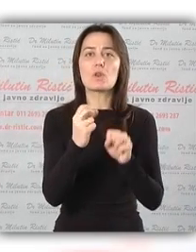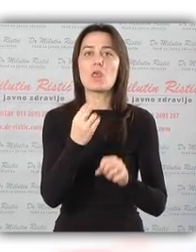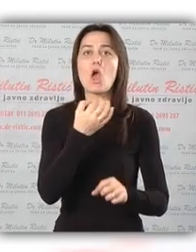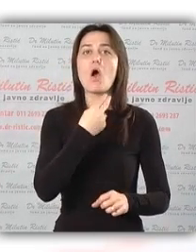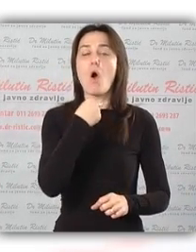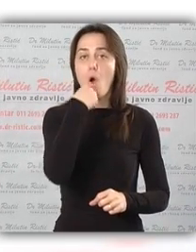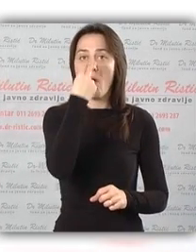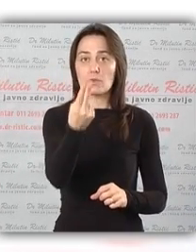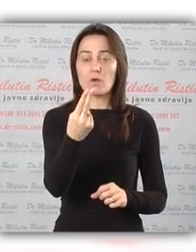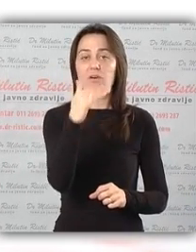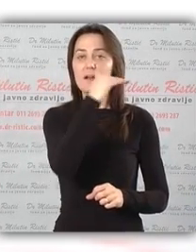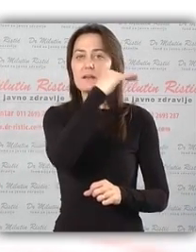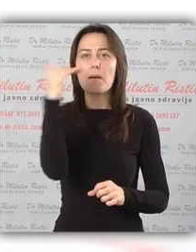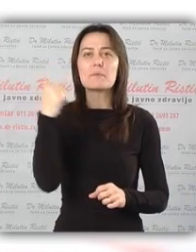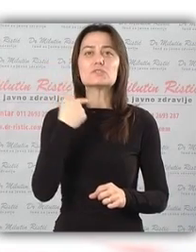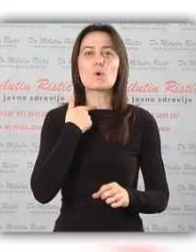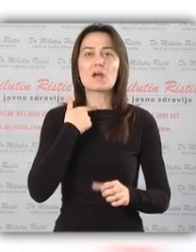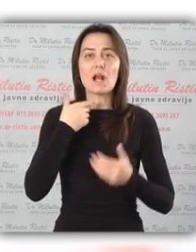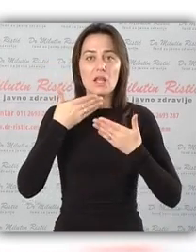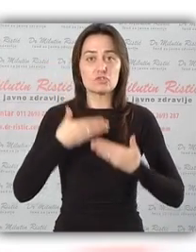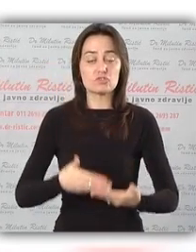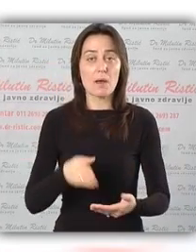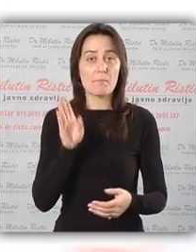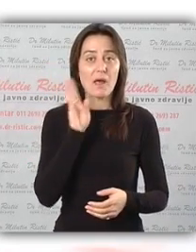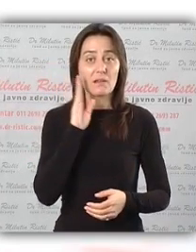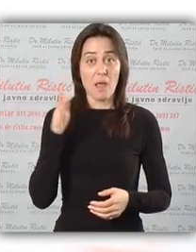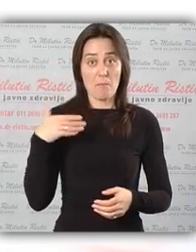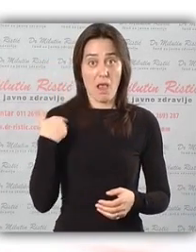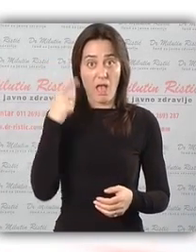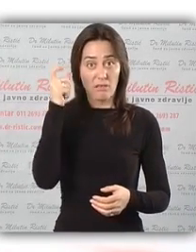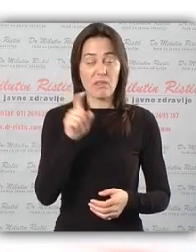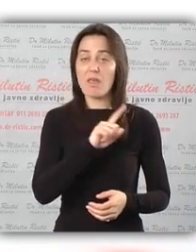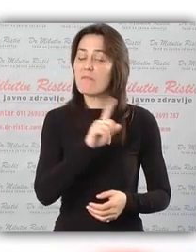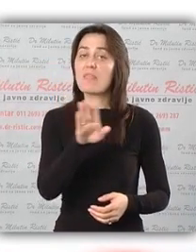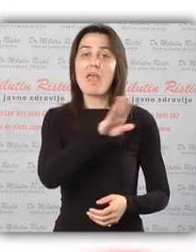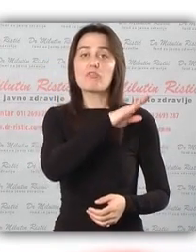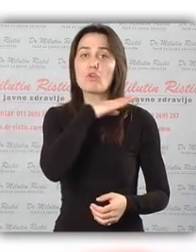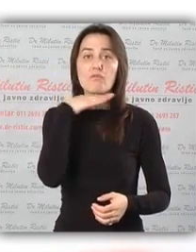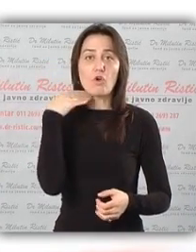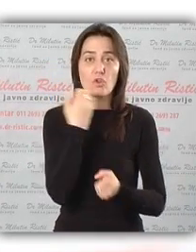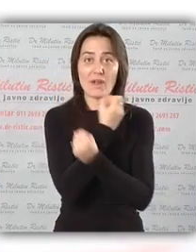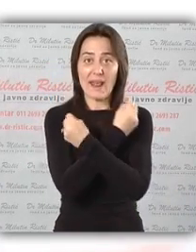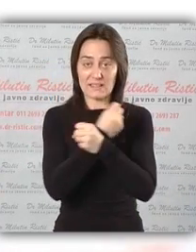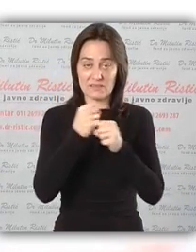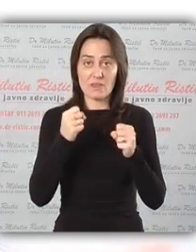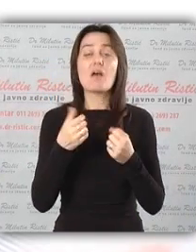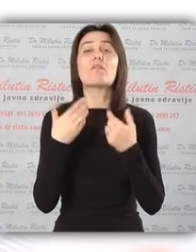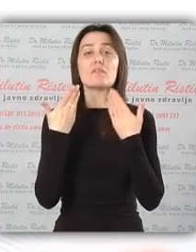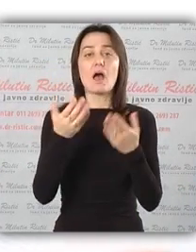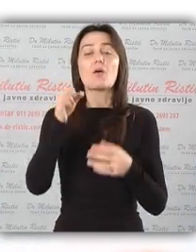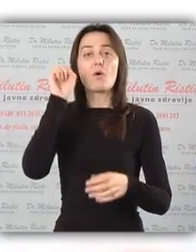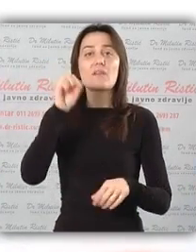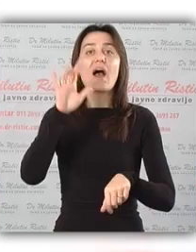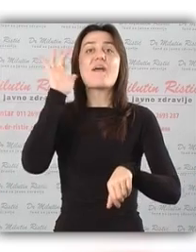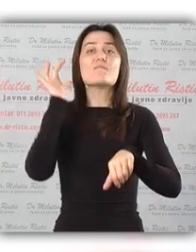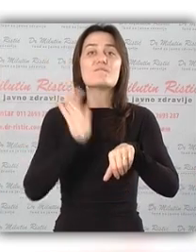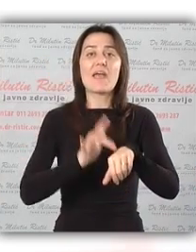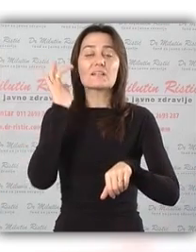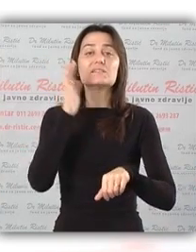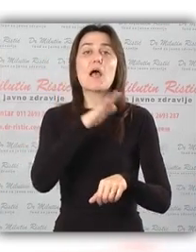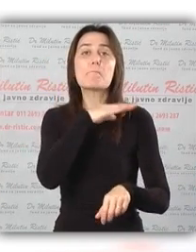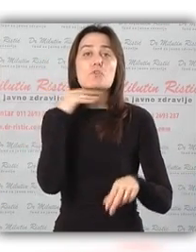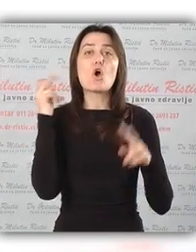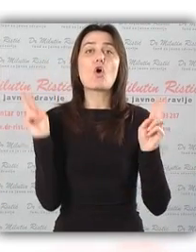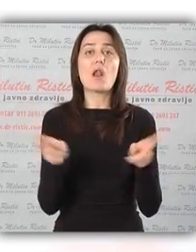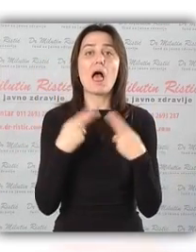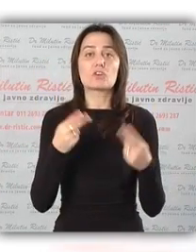je imuni odgovor na nivou grlića kod mladih pacijentkinja još nedovoljno razvijen, tako da